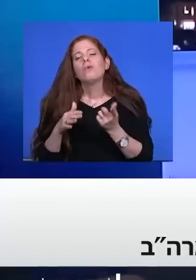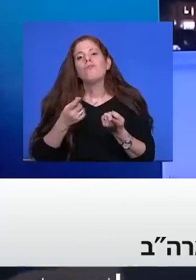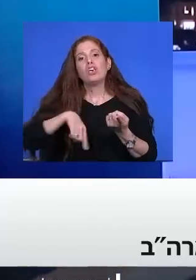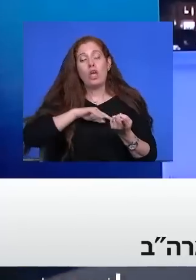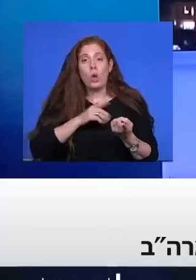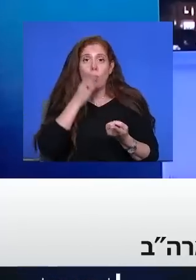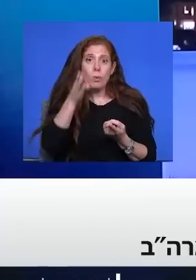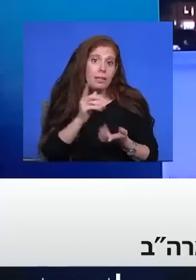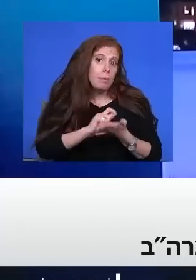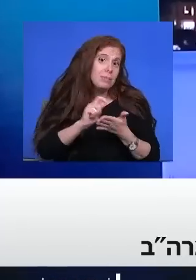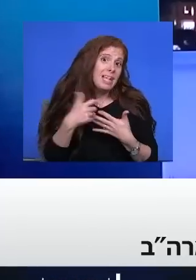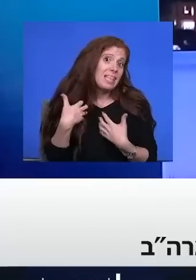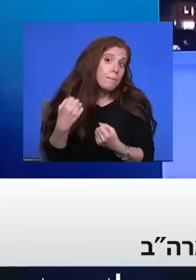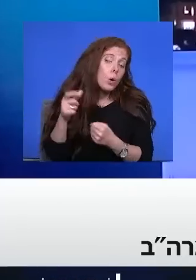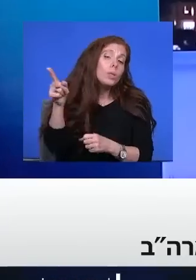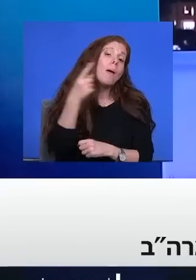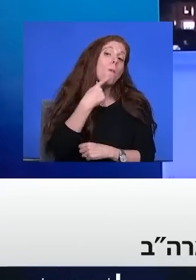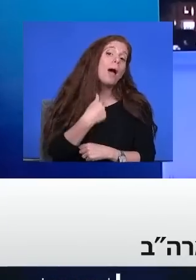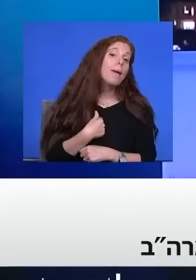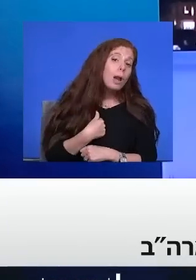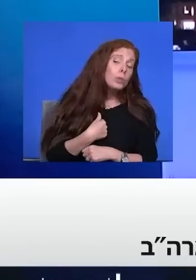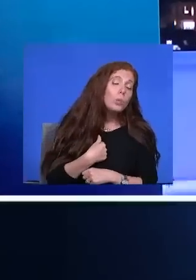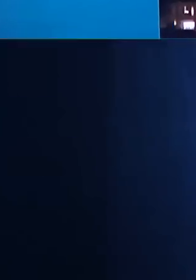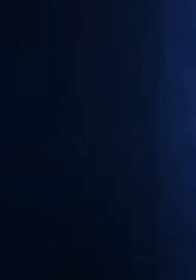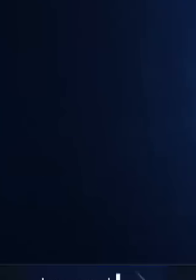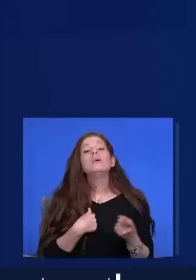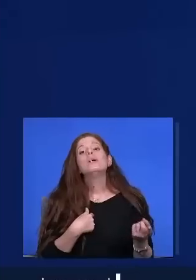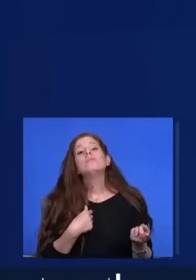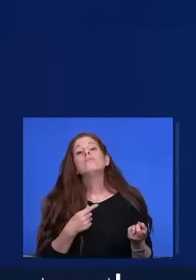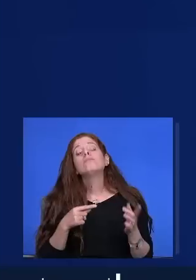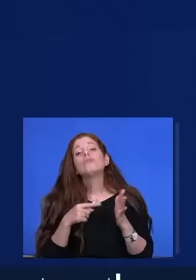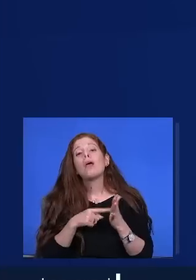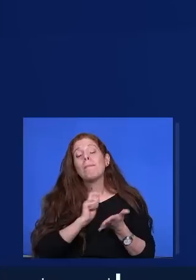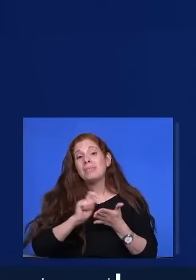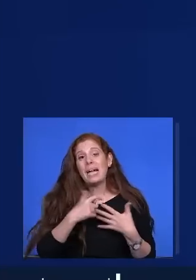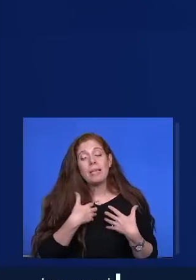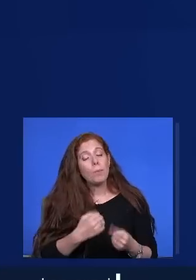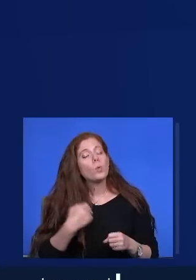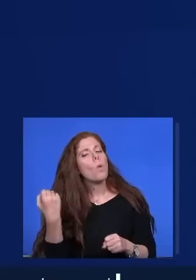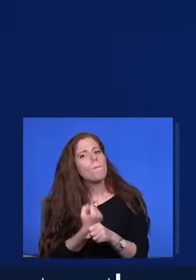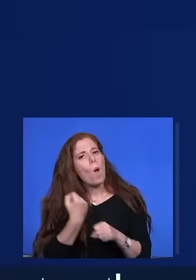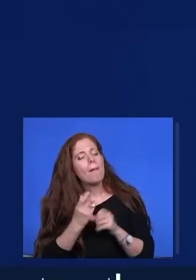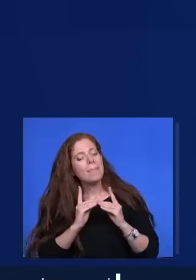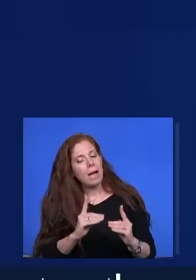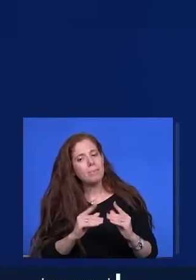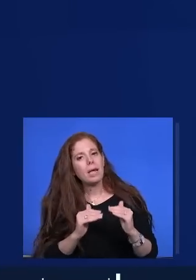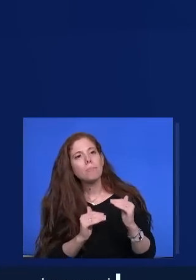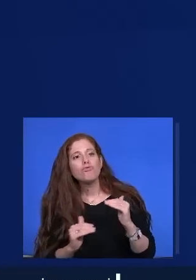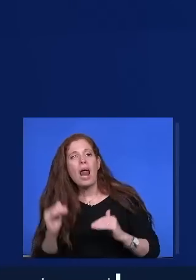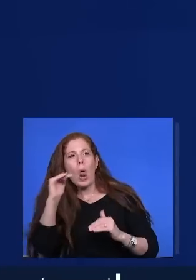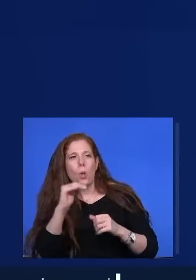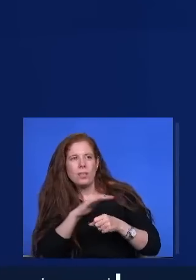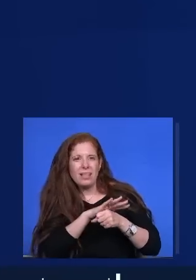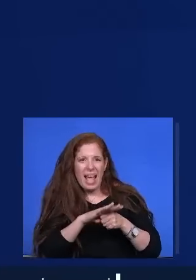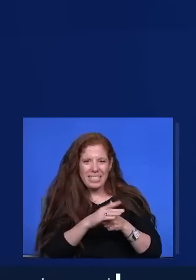למשרד הבריאות, הם אומרים לנו בתגובה לדברים האלה, כי משרד הבריאות פועל במספר דרכים להעלאת הכיסוי לחיסונים בשל